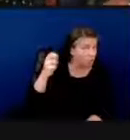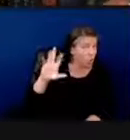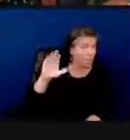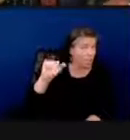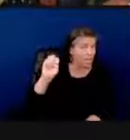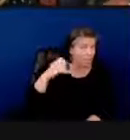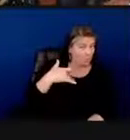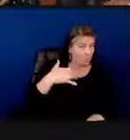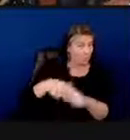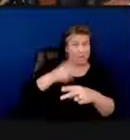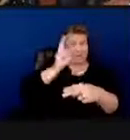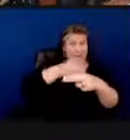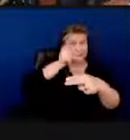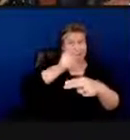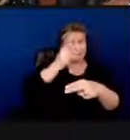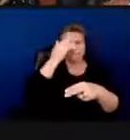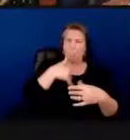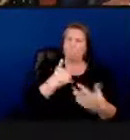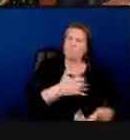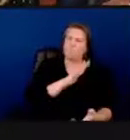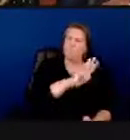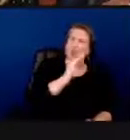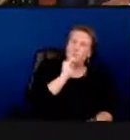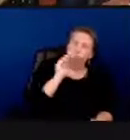طبعا المدرسة المتوسطة لكي